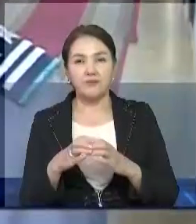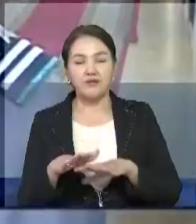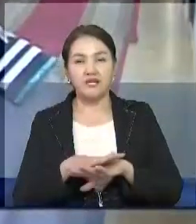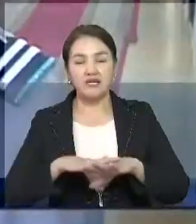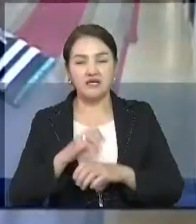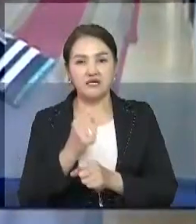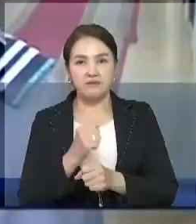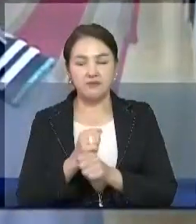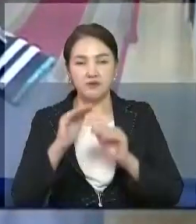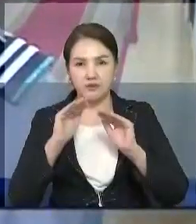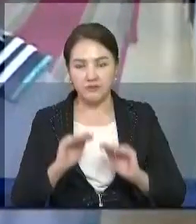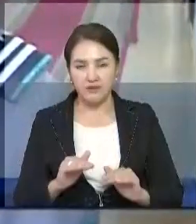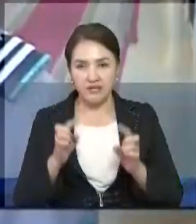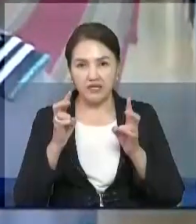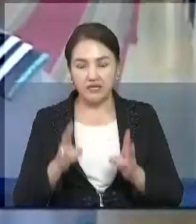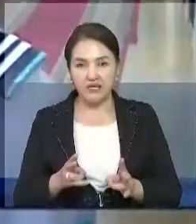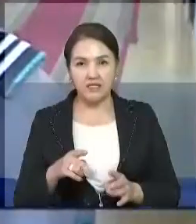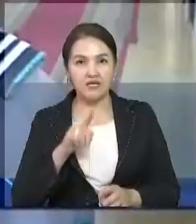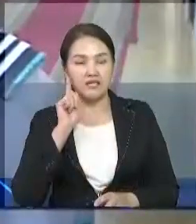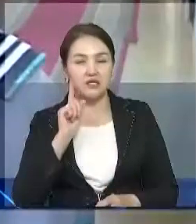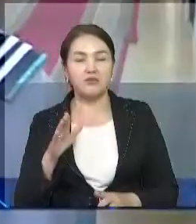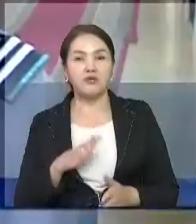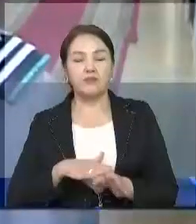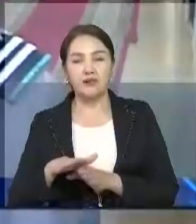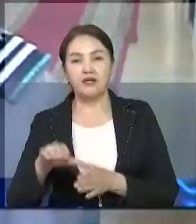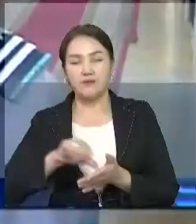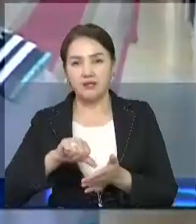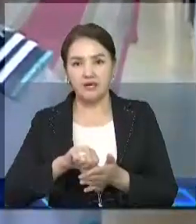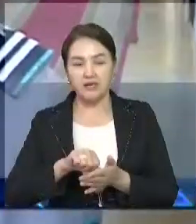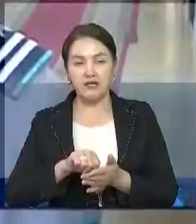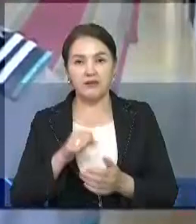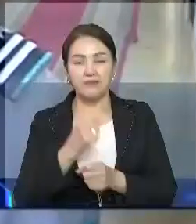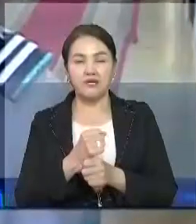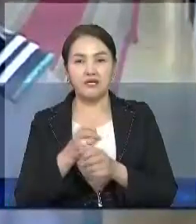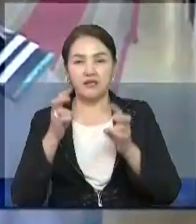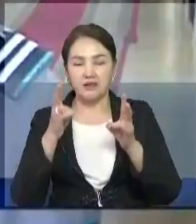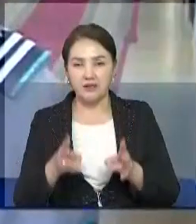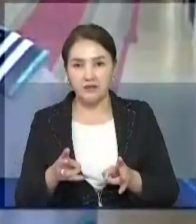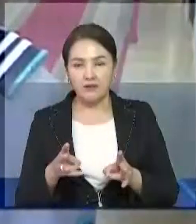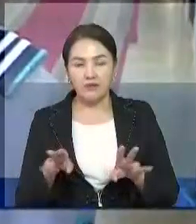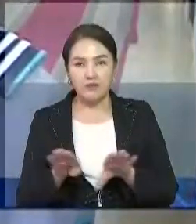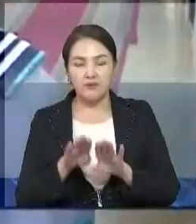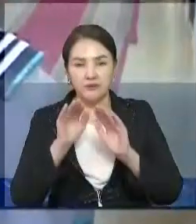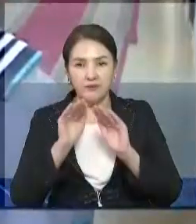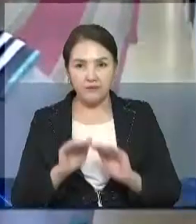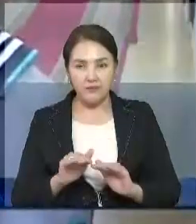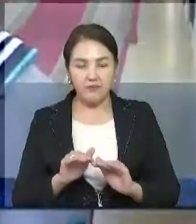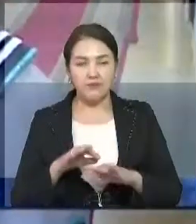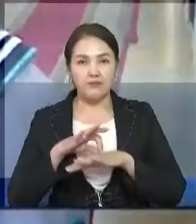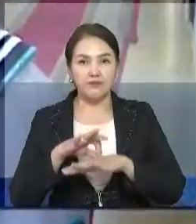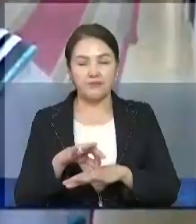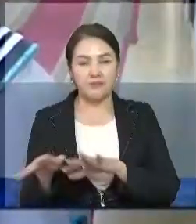жасалған қылмыстар төмендеп отыр. Жасы кәмелетке толмағандар қатысы олармен жасалған қылмыстардың төмендеу осы